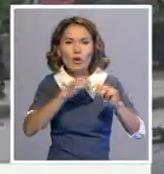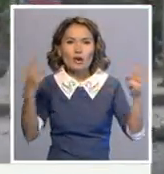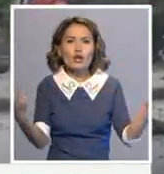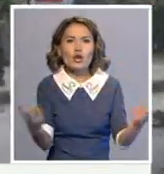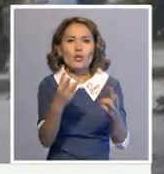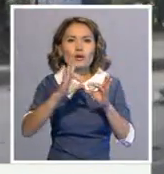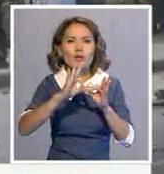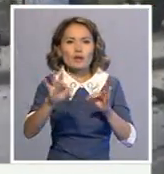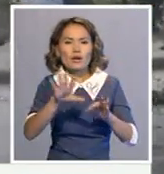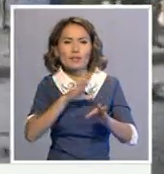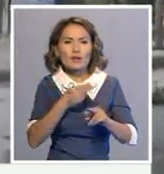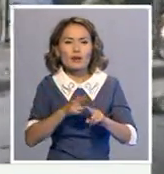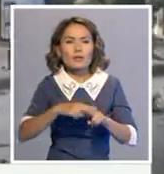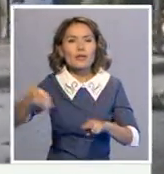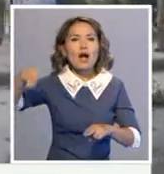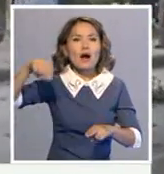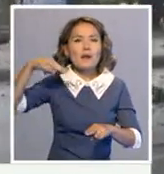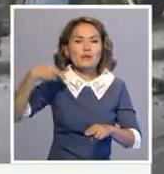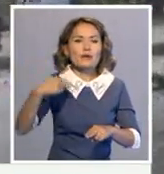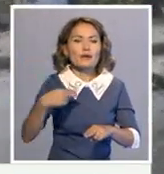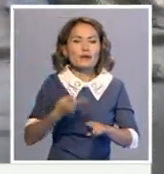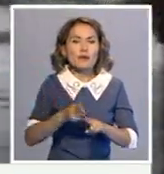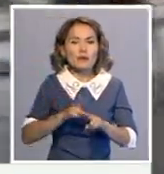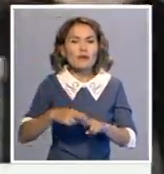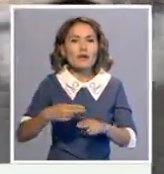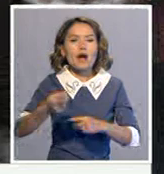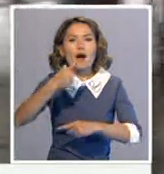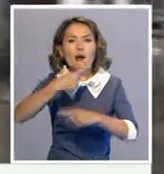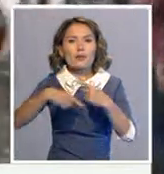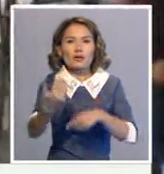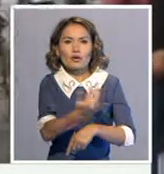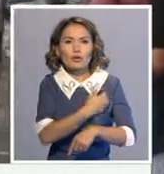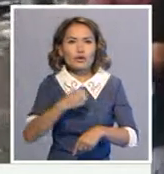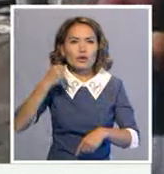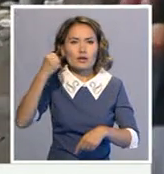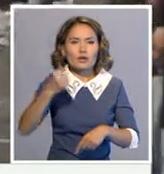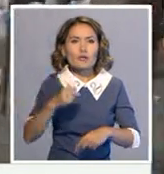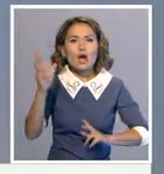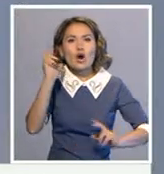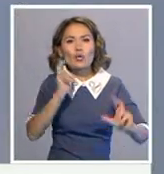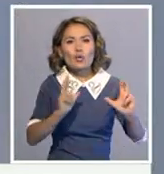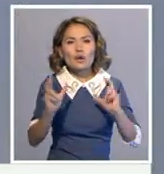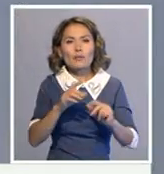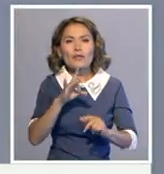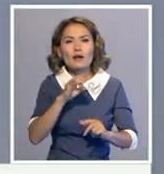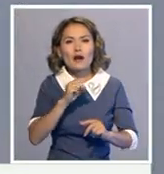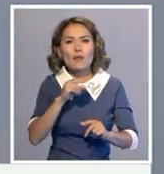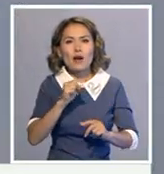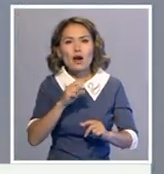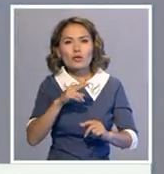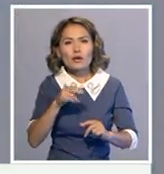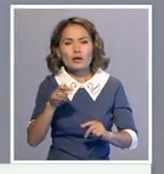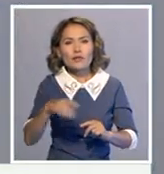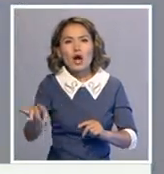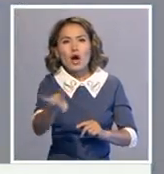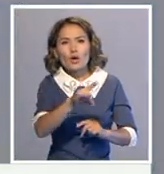шыққан. Экс-президент Мұхаммед Мүрсиді билікке қайтаруды талап еткен шерушілер Каир университетінің жанында және Рабба әл-Адауия